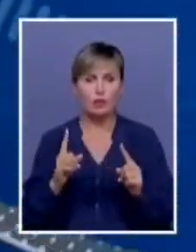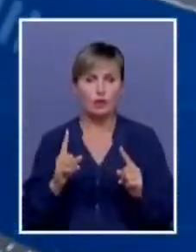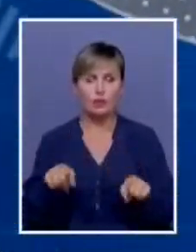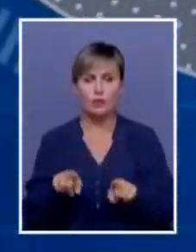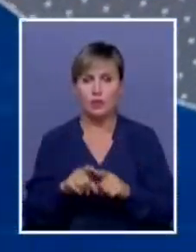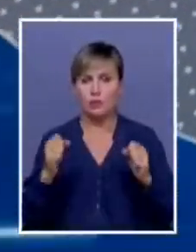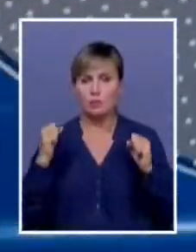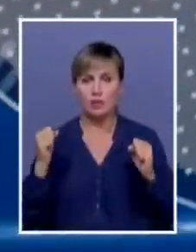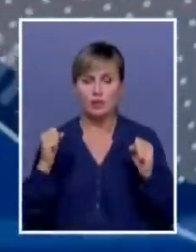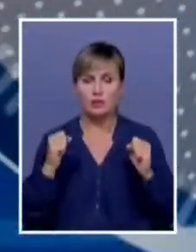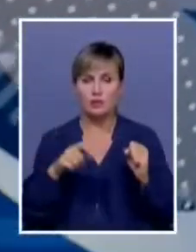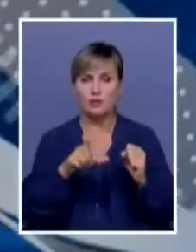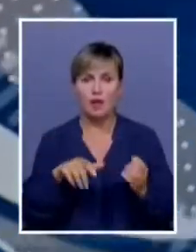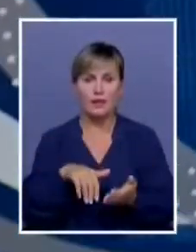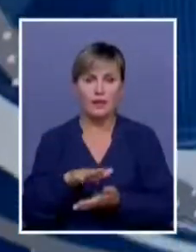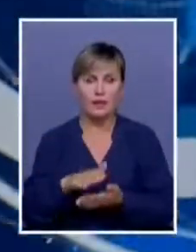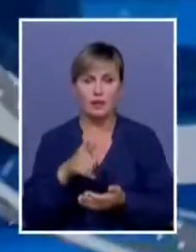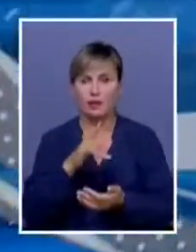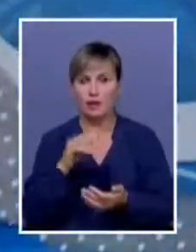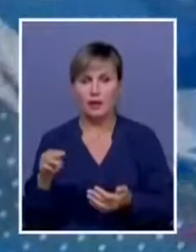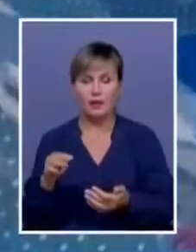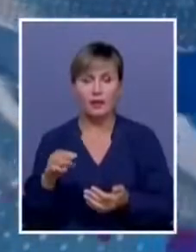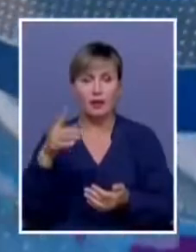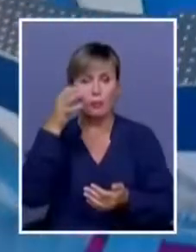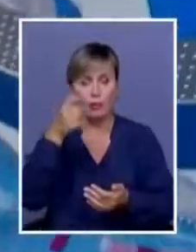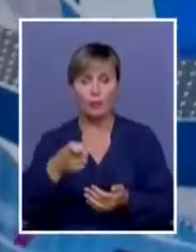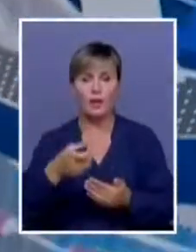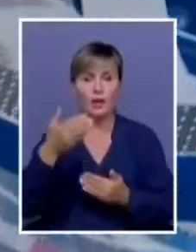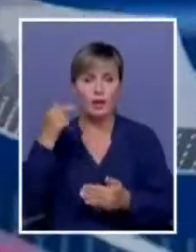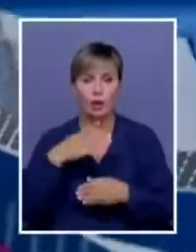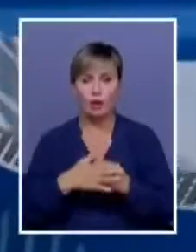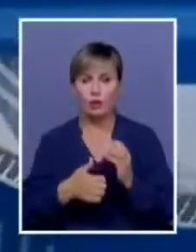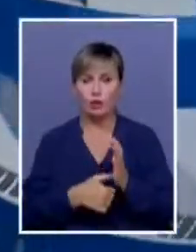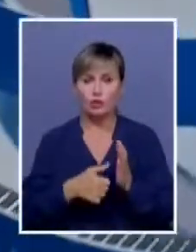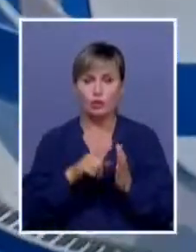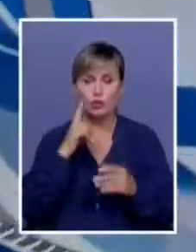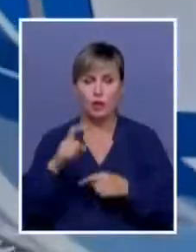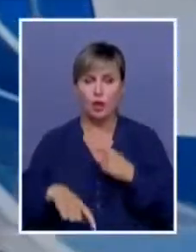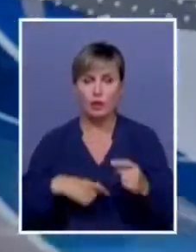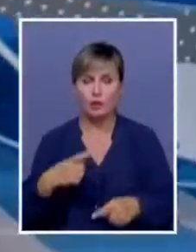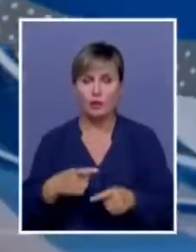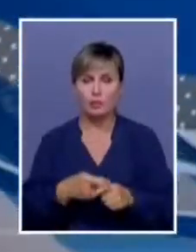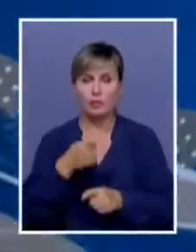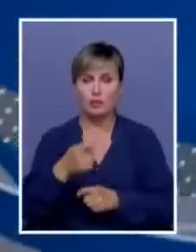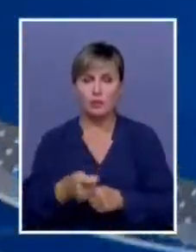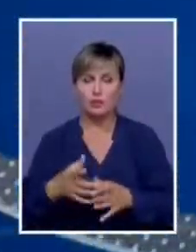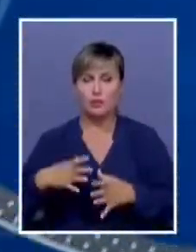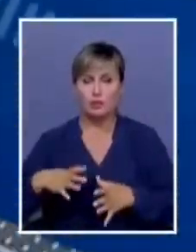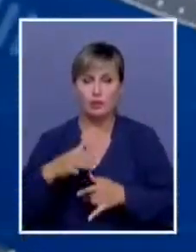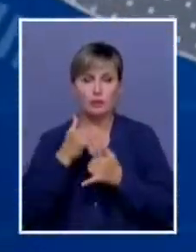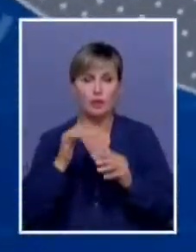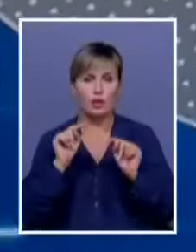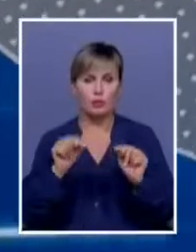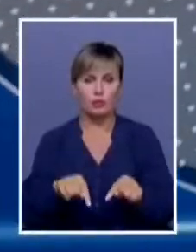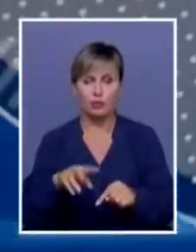титулованным спортсменам-абитуриентам отказали в грантах. Напомним, ранее порядка 600 юных атлетов, подающих надежду, не смогли